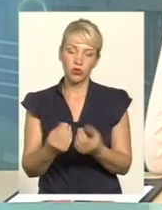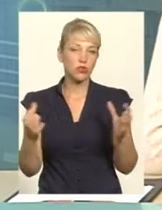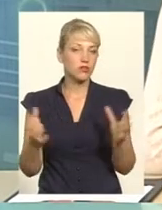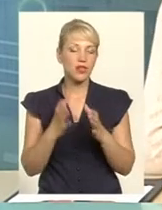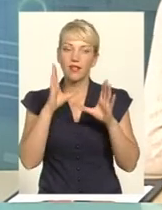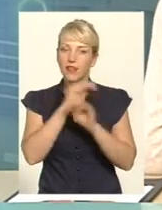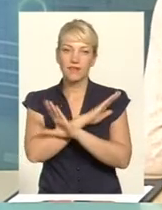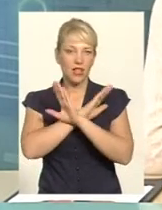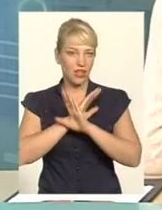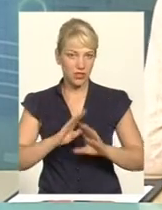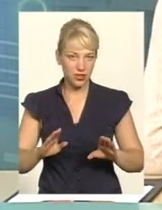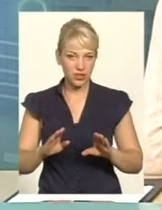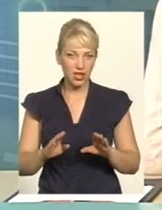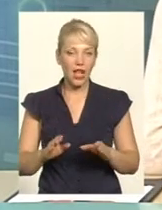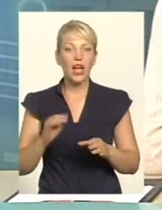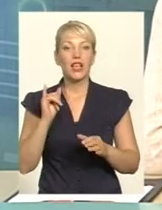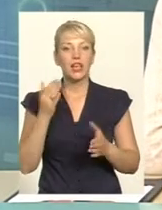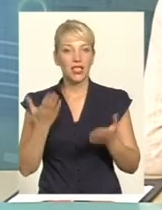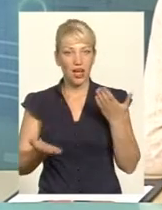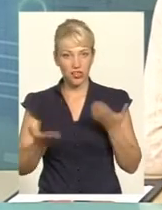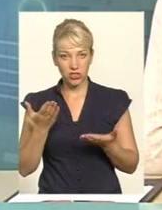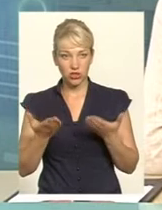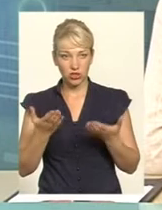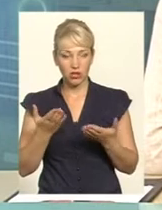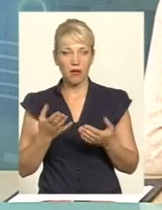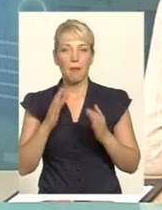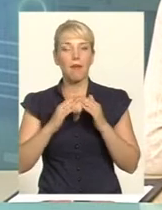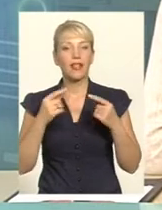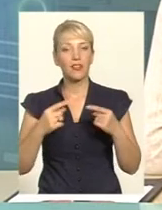не вдається. І ще, якщо майно